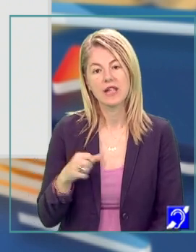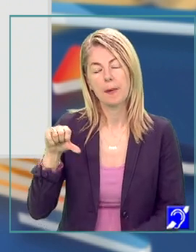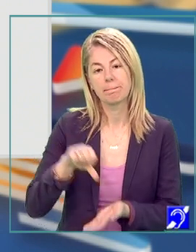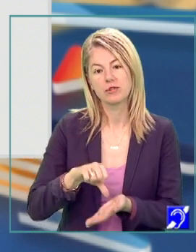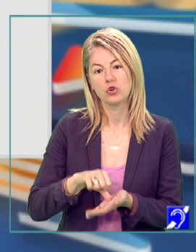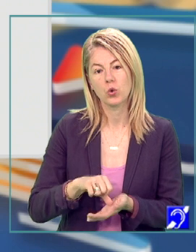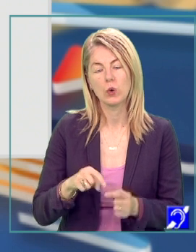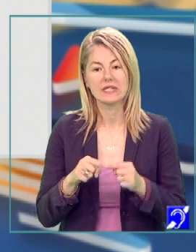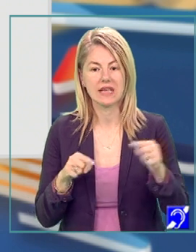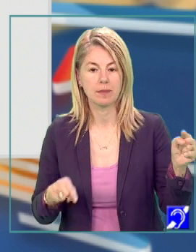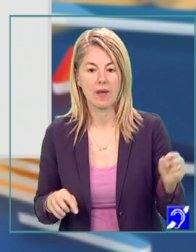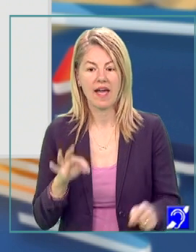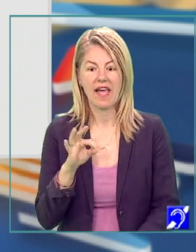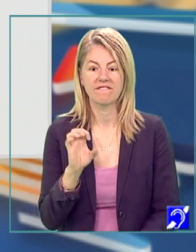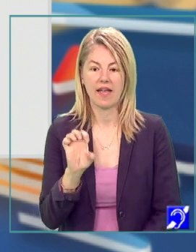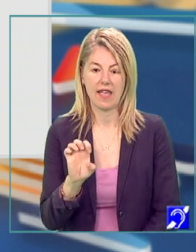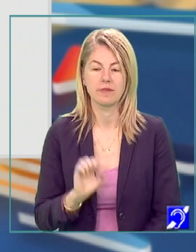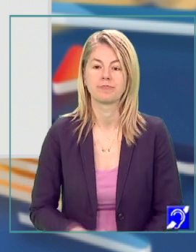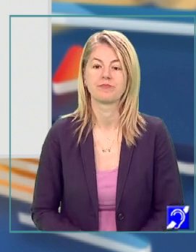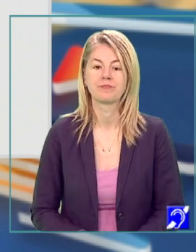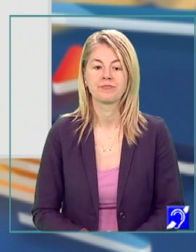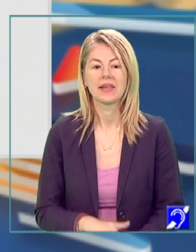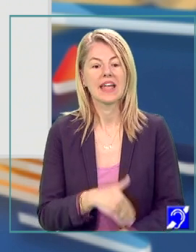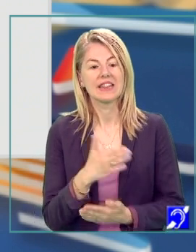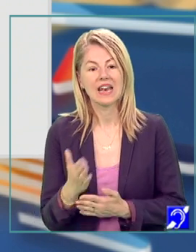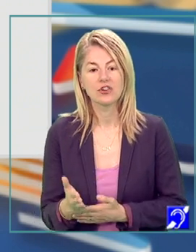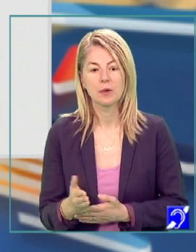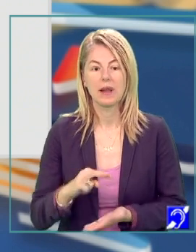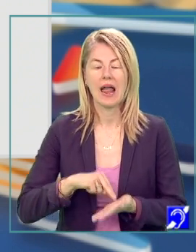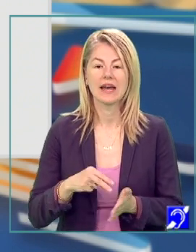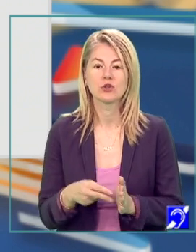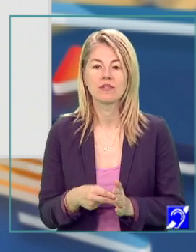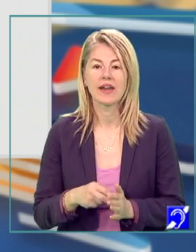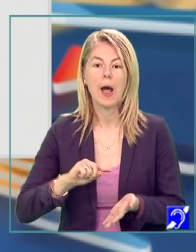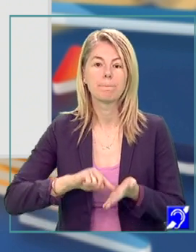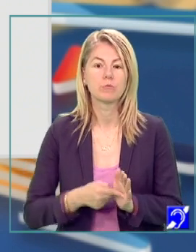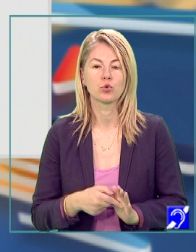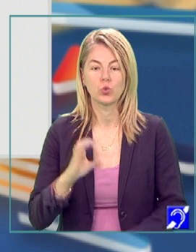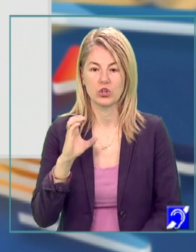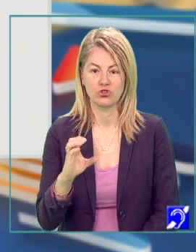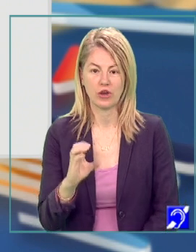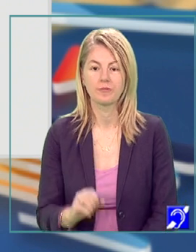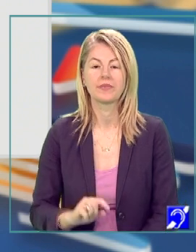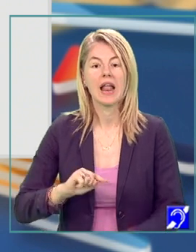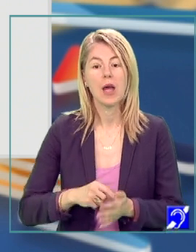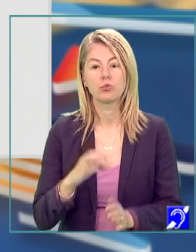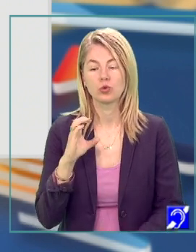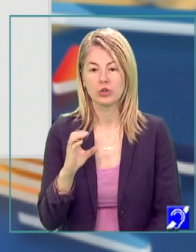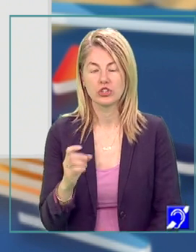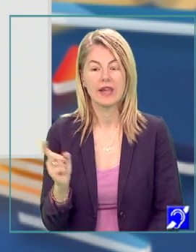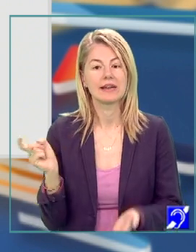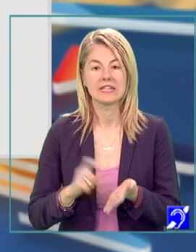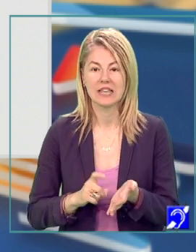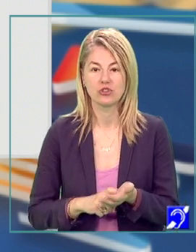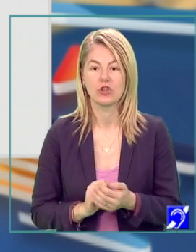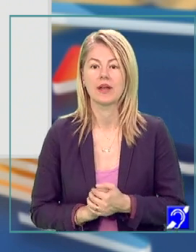mijlocul segmentului FE. Trecem la rezolvarea punctului C. La punctul C ni se